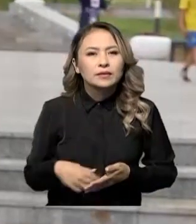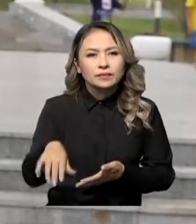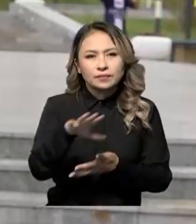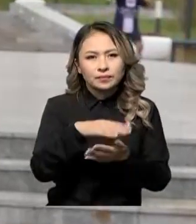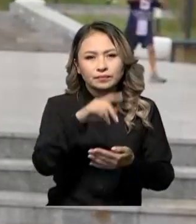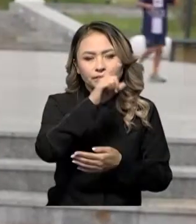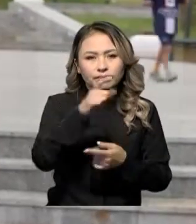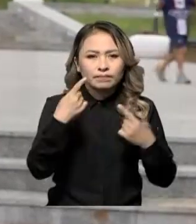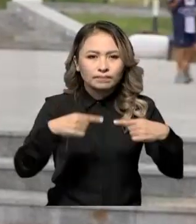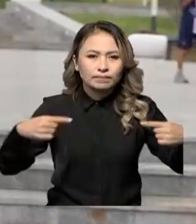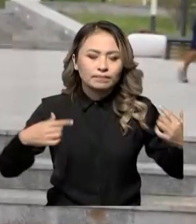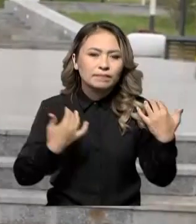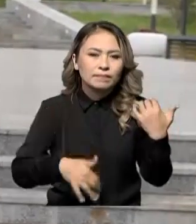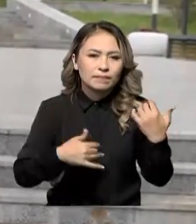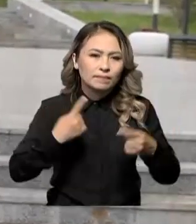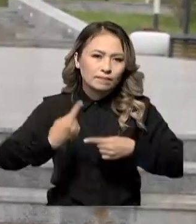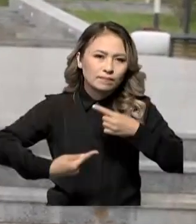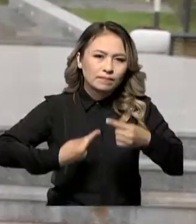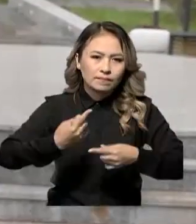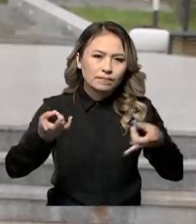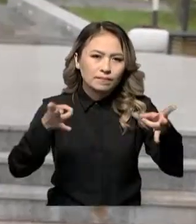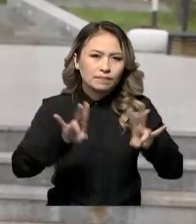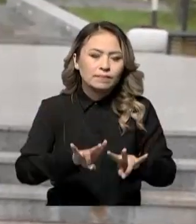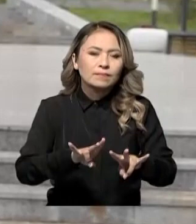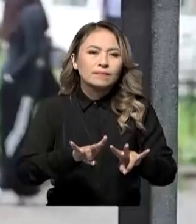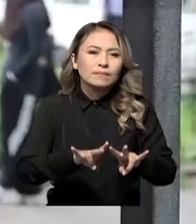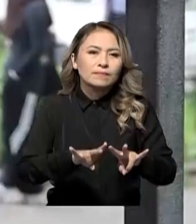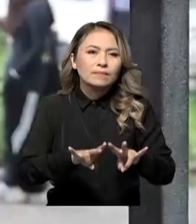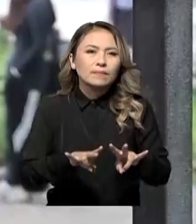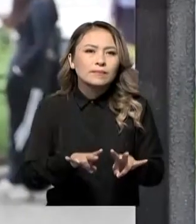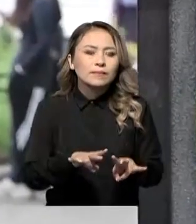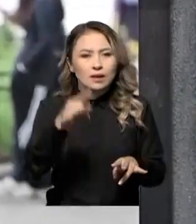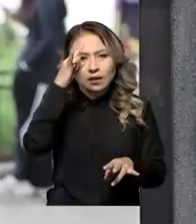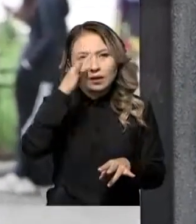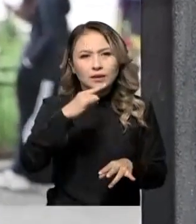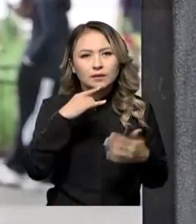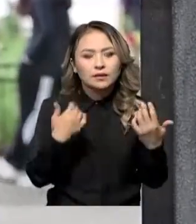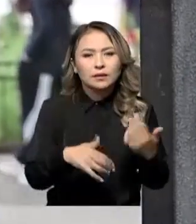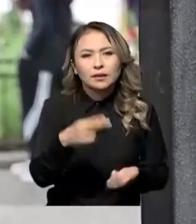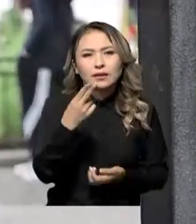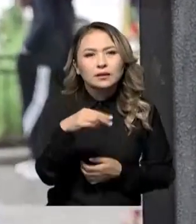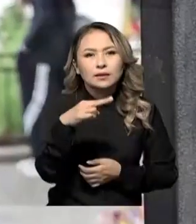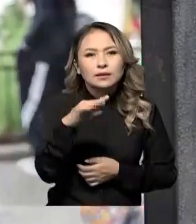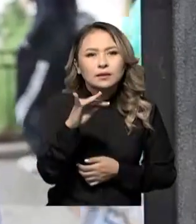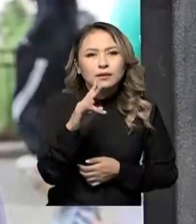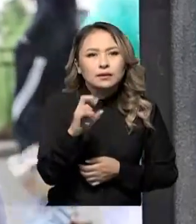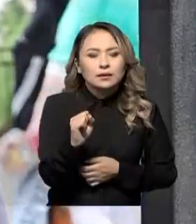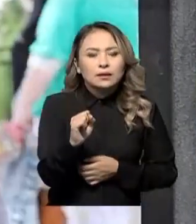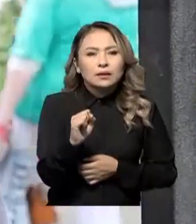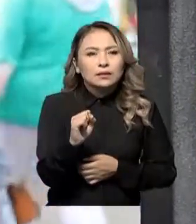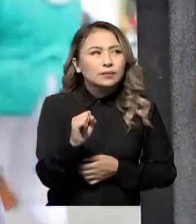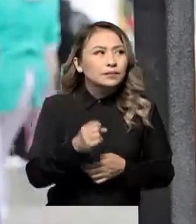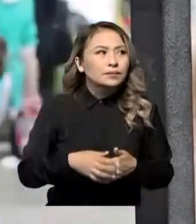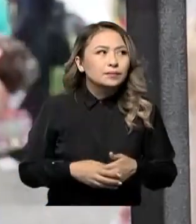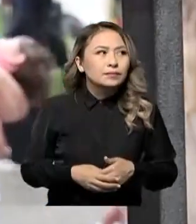кісілерден неше түрлі күйлер бізге осы аманат етіп келген. Қазақтың күйші Дина әжемізді білеміз.